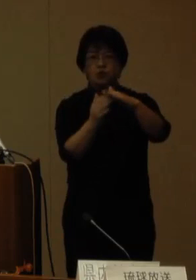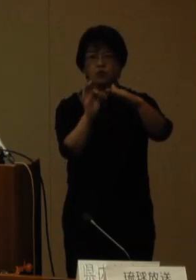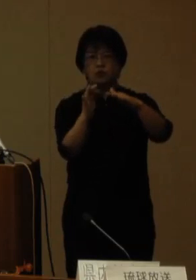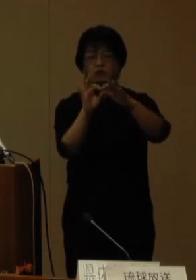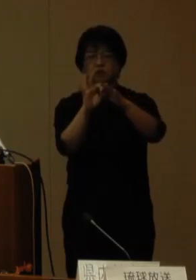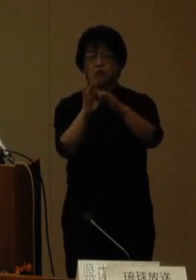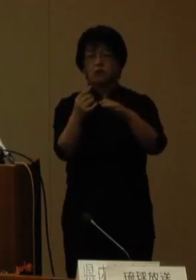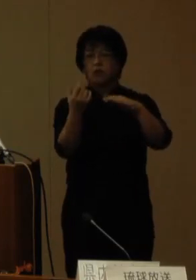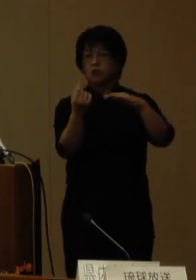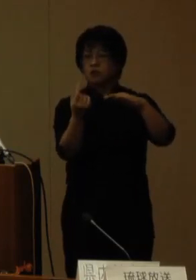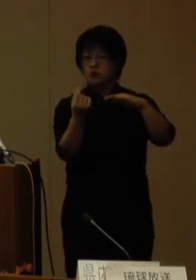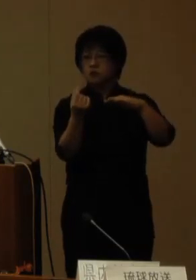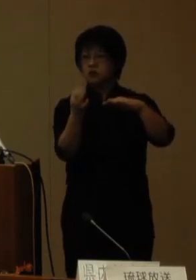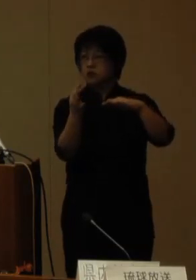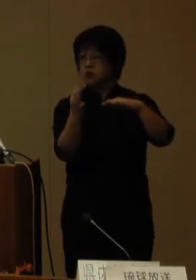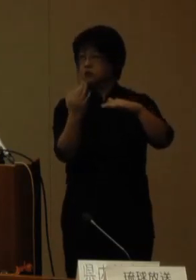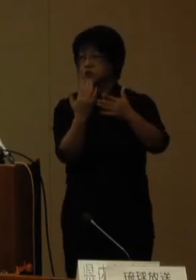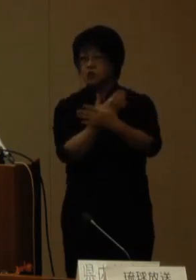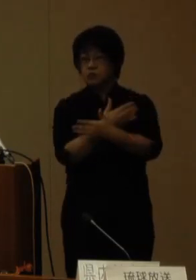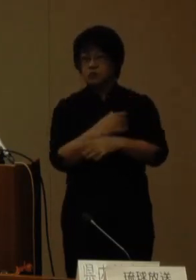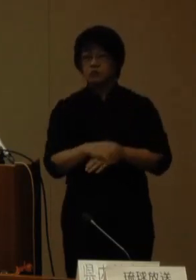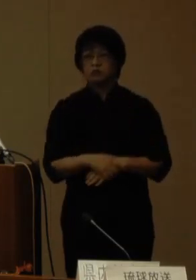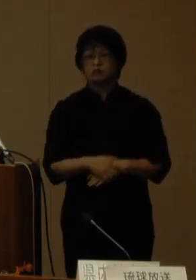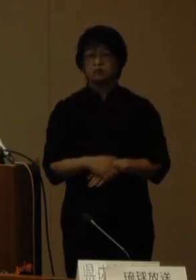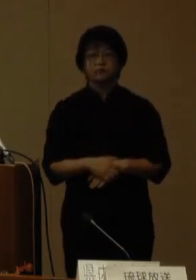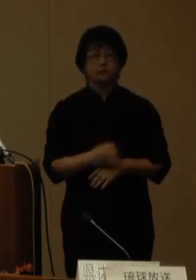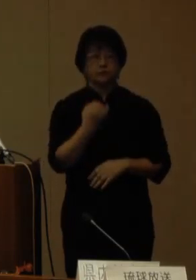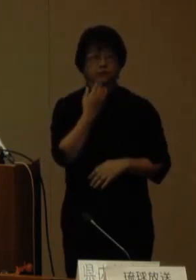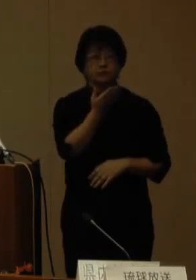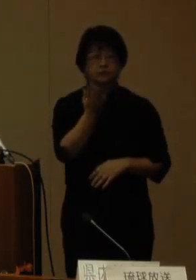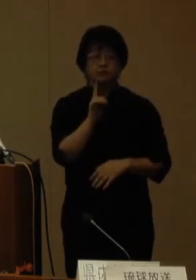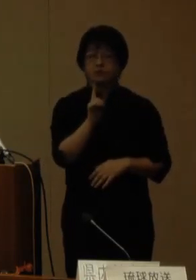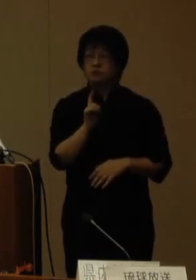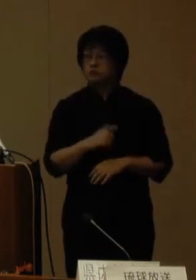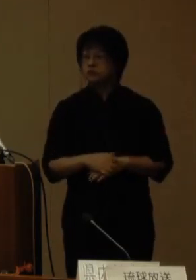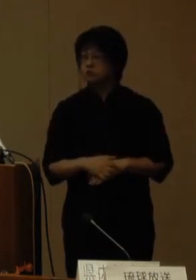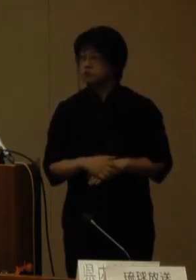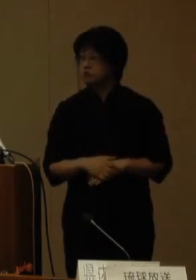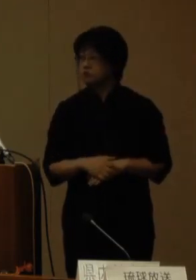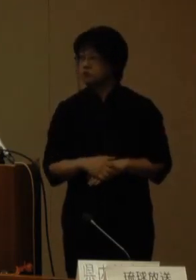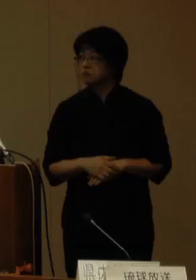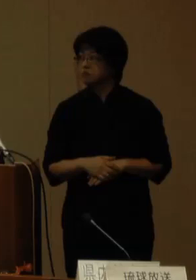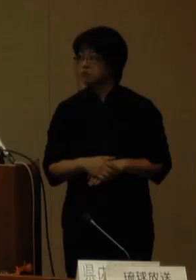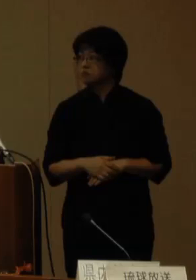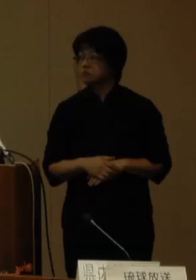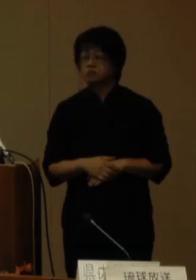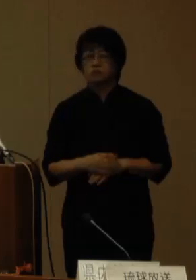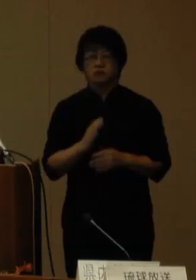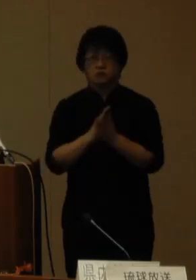ですね。以上です。 いいでしょうか。他にございますか。